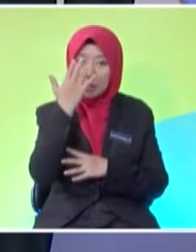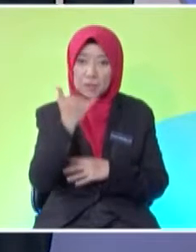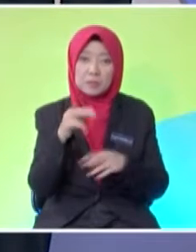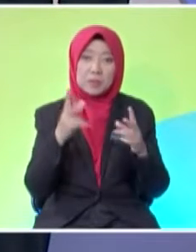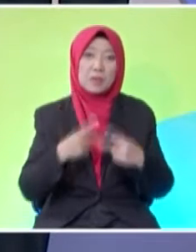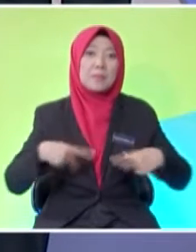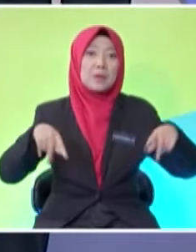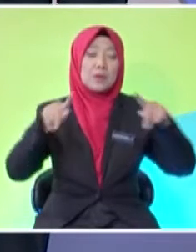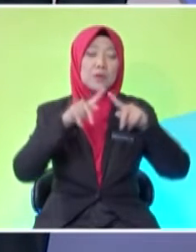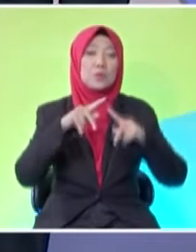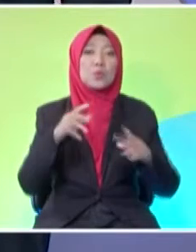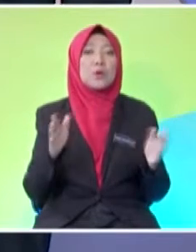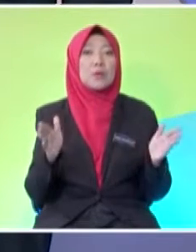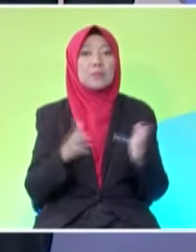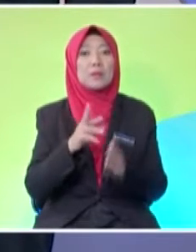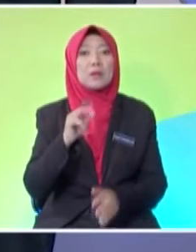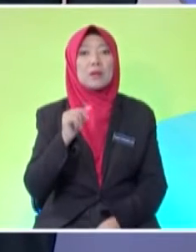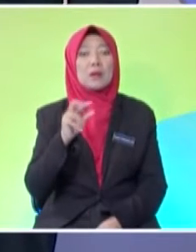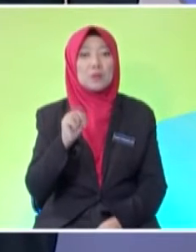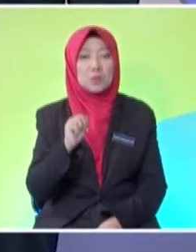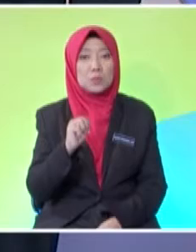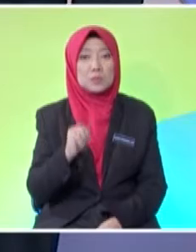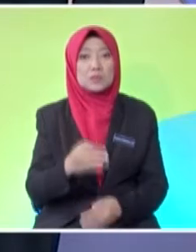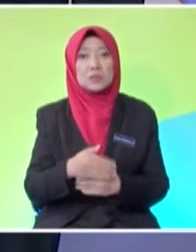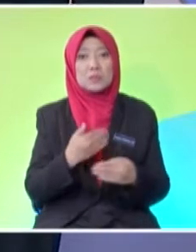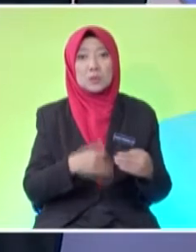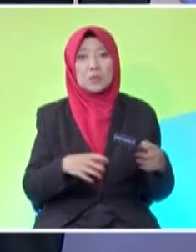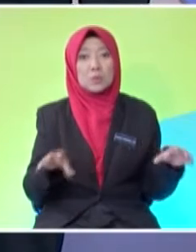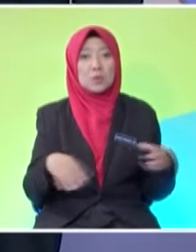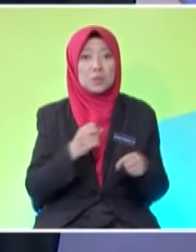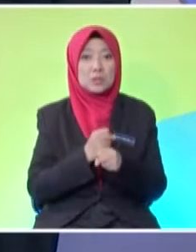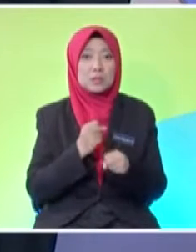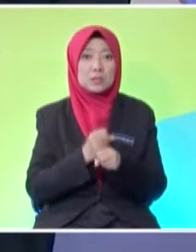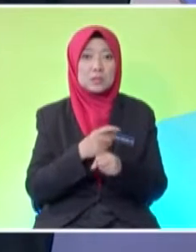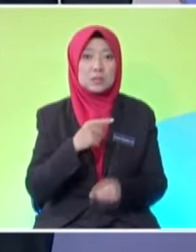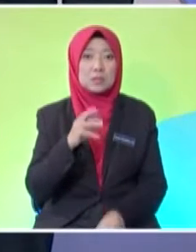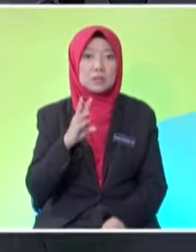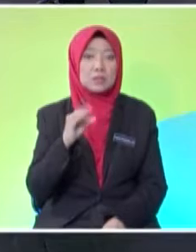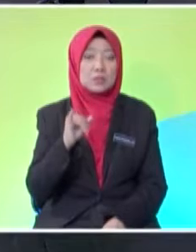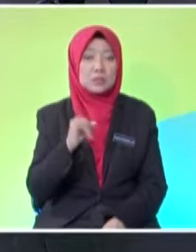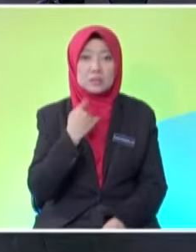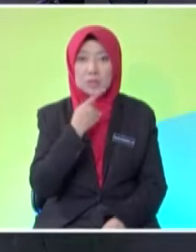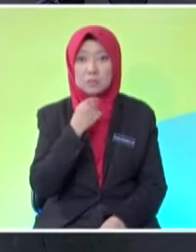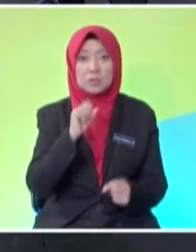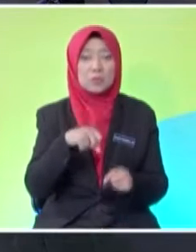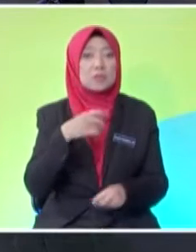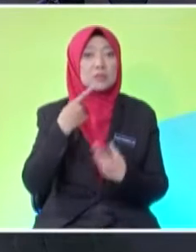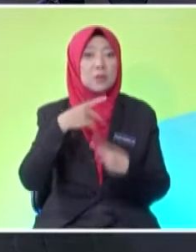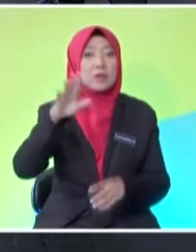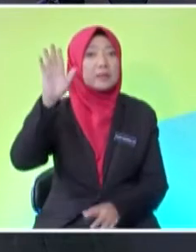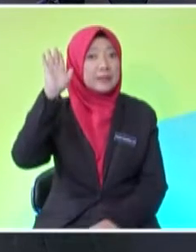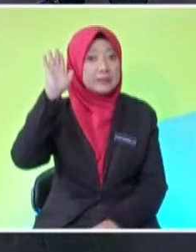perlu apitkan ragum sebelum kita melakukan kerja menggerudi? Okey, siapa boleh jawab? Okey, sila angkat tangan. Angkat